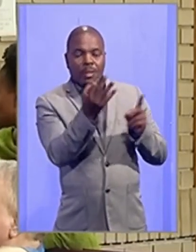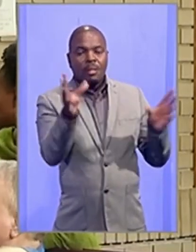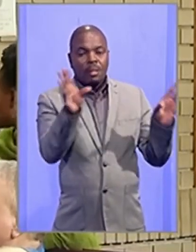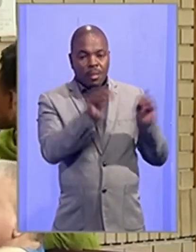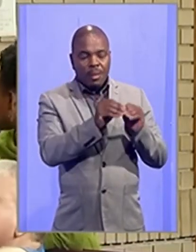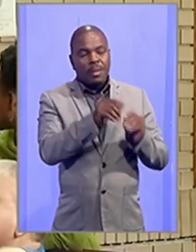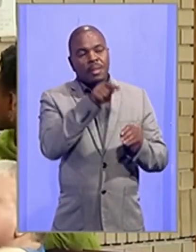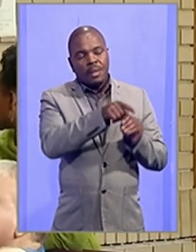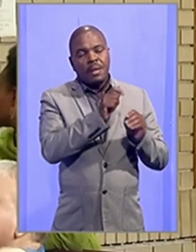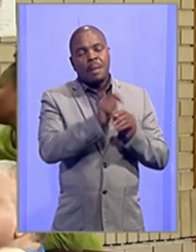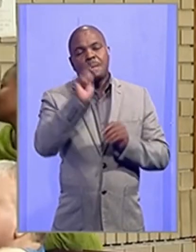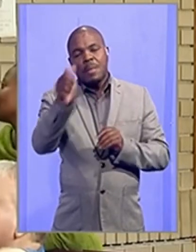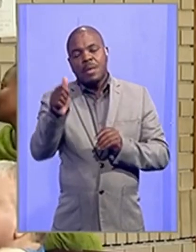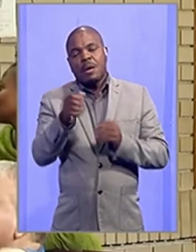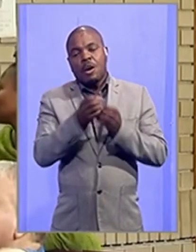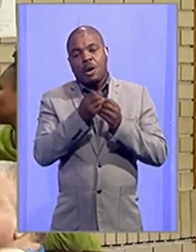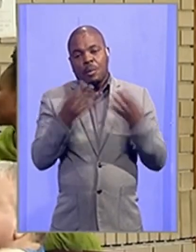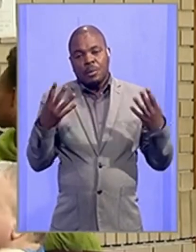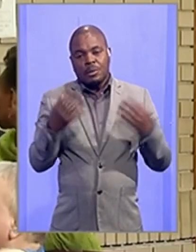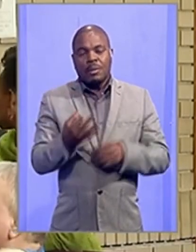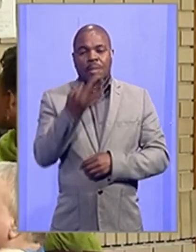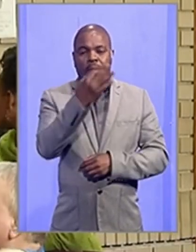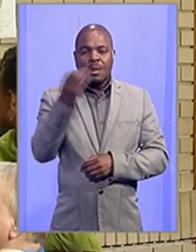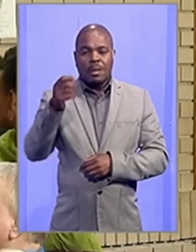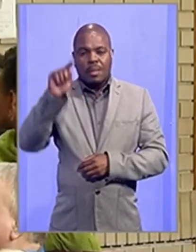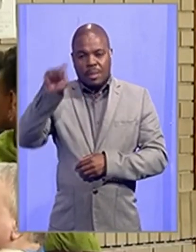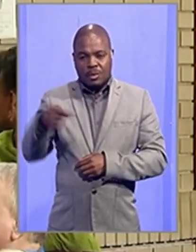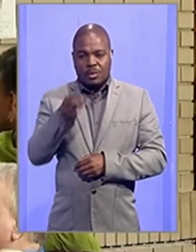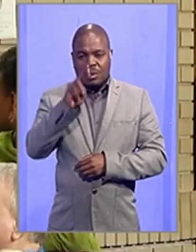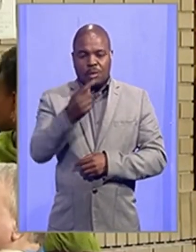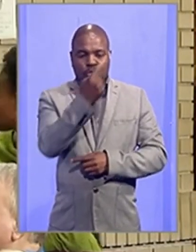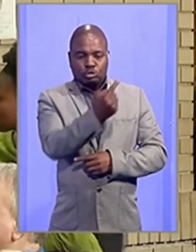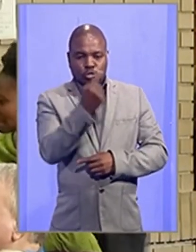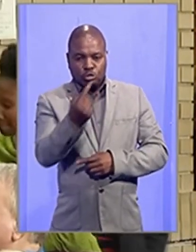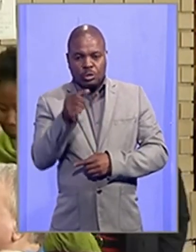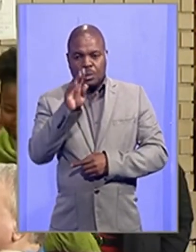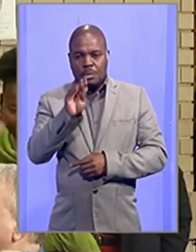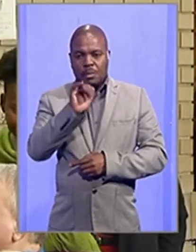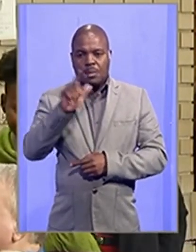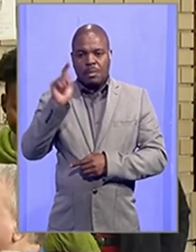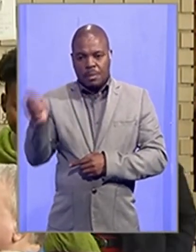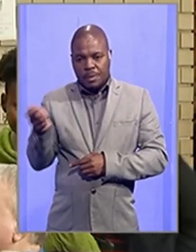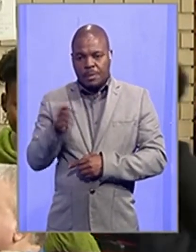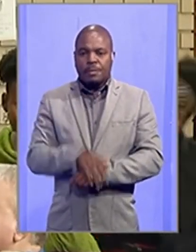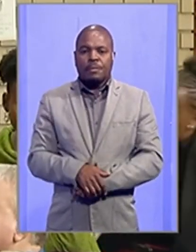ba filwe peili ya diranta tše 300,000 mongwe le mongwe.